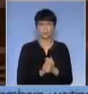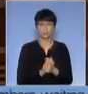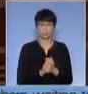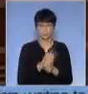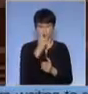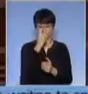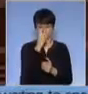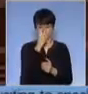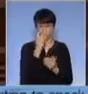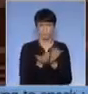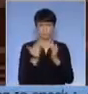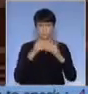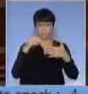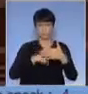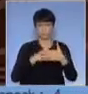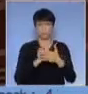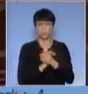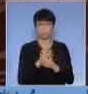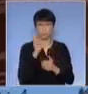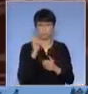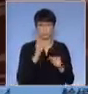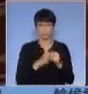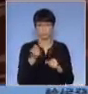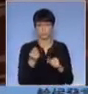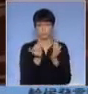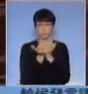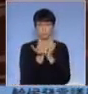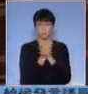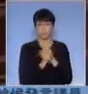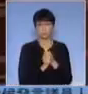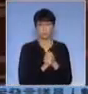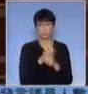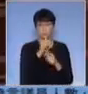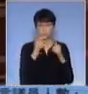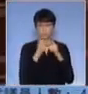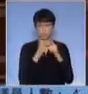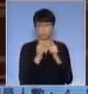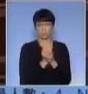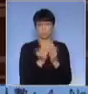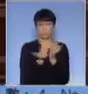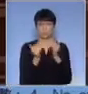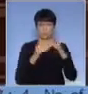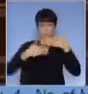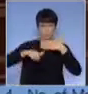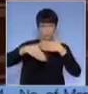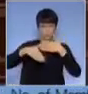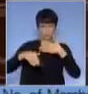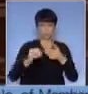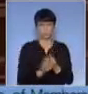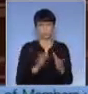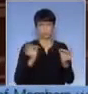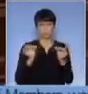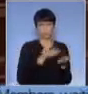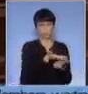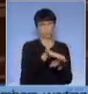能學校裏面，尤其是喺中小學裏面，有人喺校外嘗試去派嗰啲單張喺學